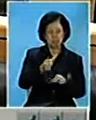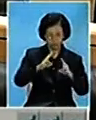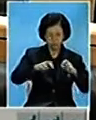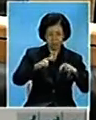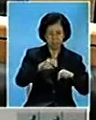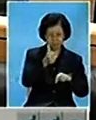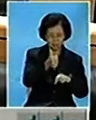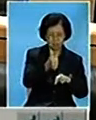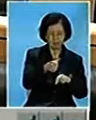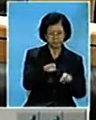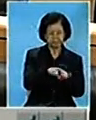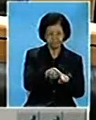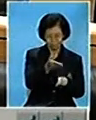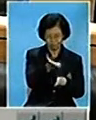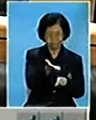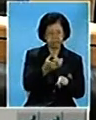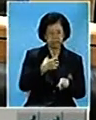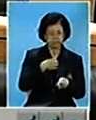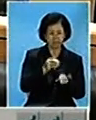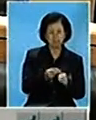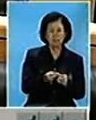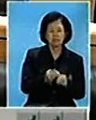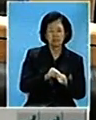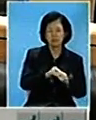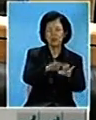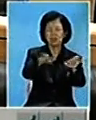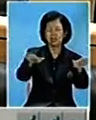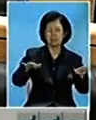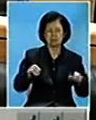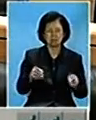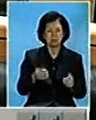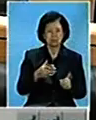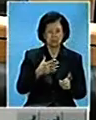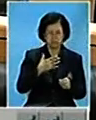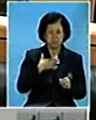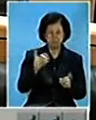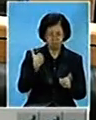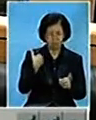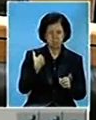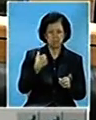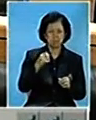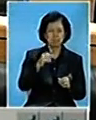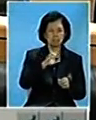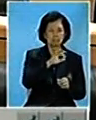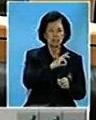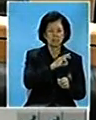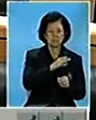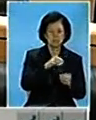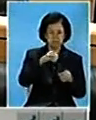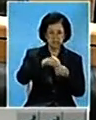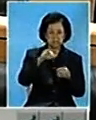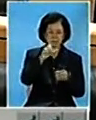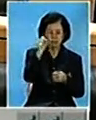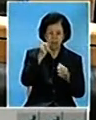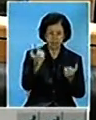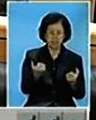ที่ผมอยากให้มันมีการแพร่หลายครับและผมคิดว่ามีสมาชิกในสภานี้อ่านน้อยครับผมบังเอิ